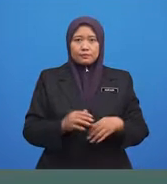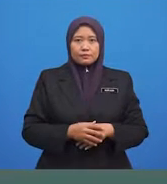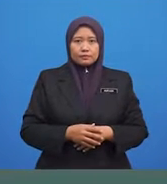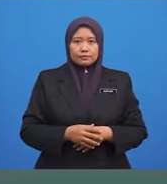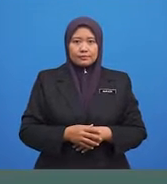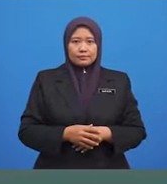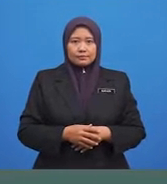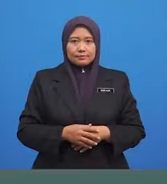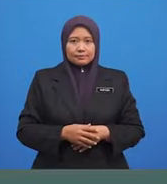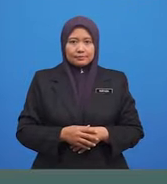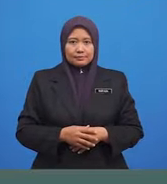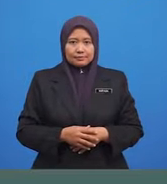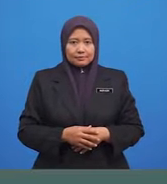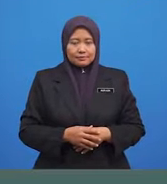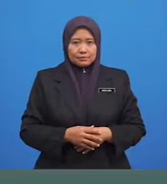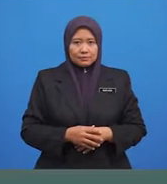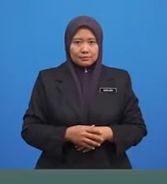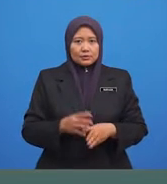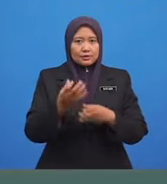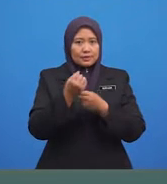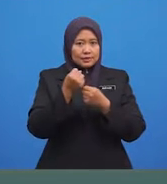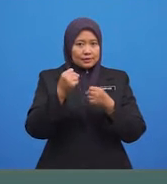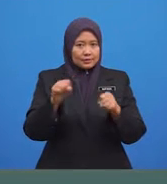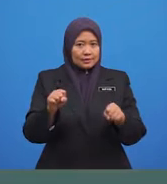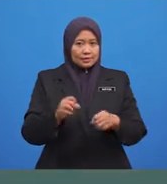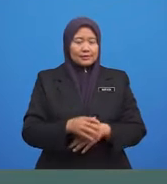Dah siap dah neraca timbang cikgu.